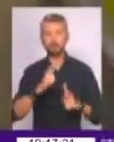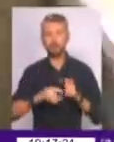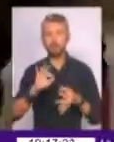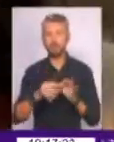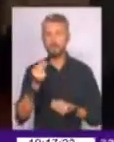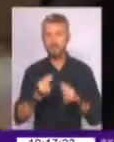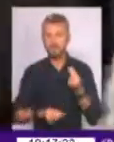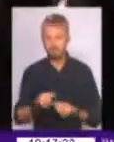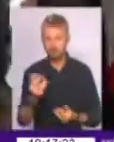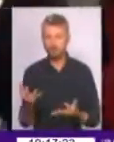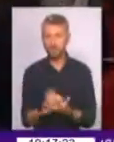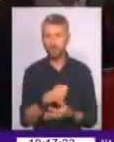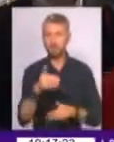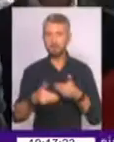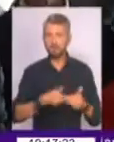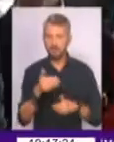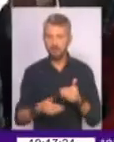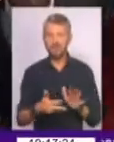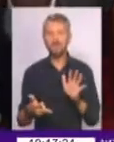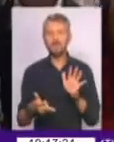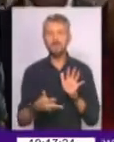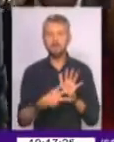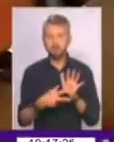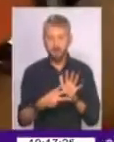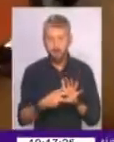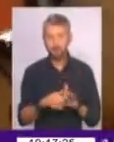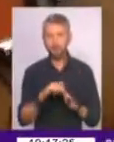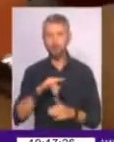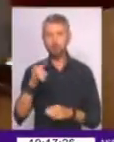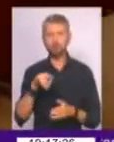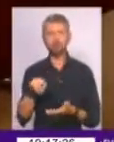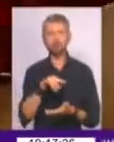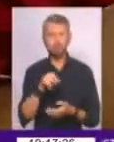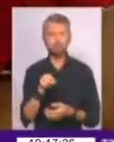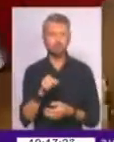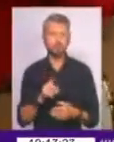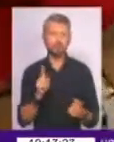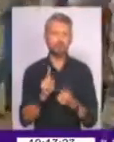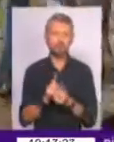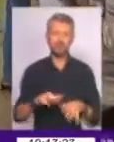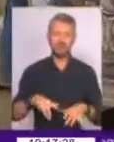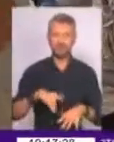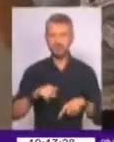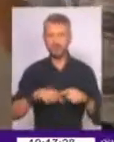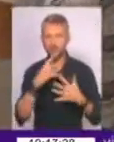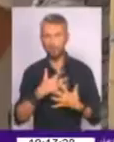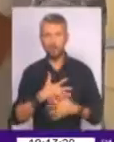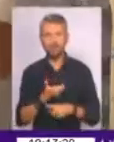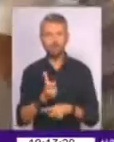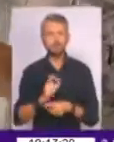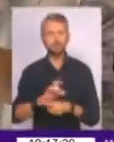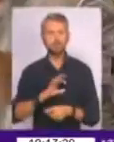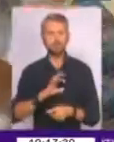іграх поклали плавці. 8 в аеропорту Жуляни. Їх зустрічали тренери, рідні, кохані. Найбільше лаврів